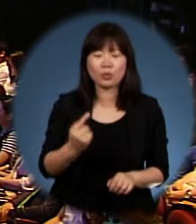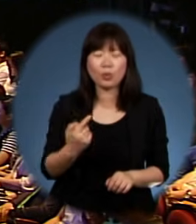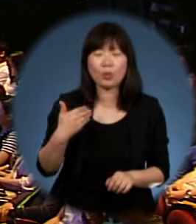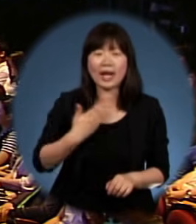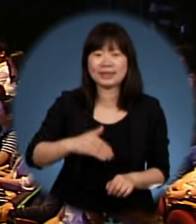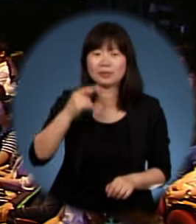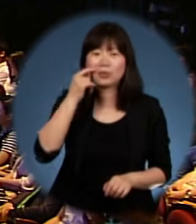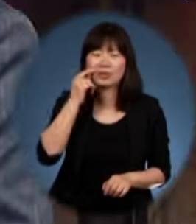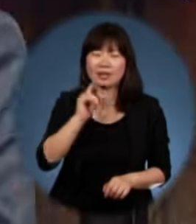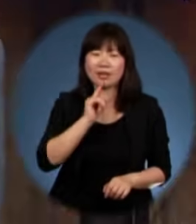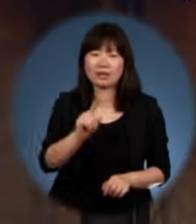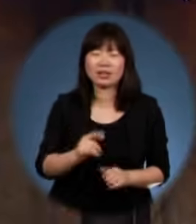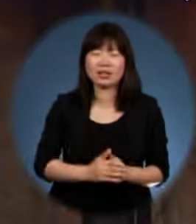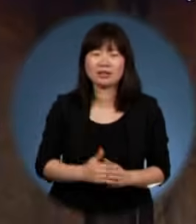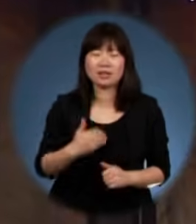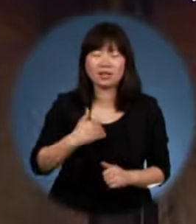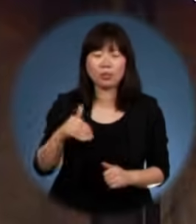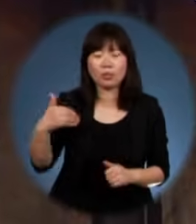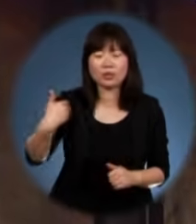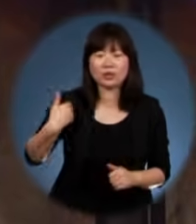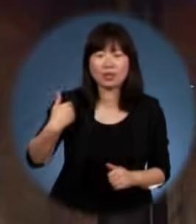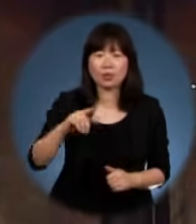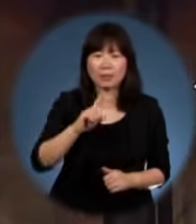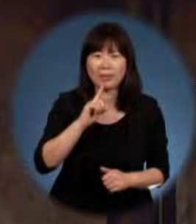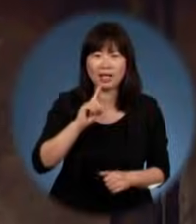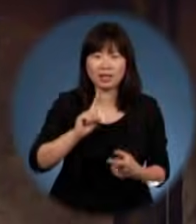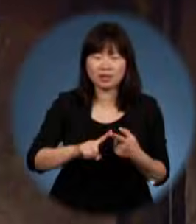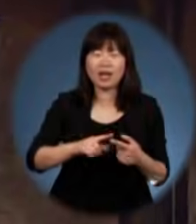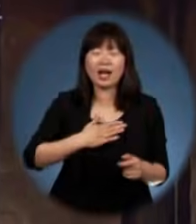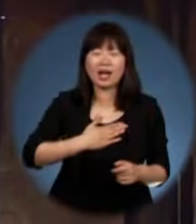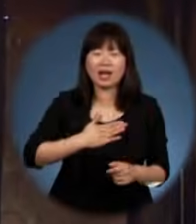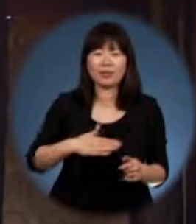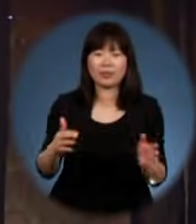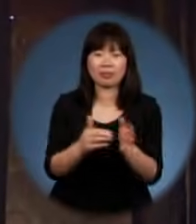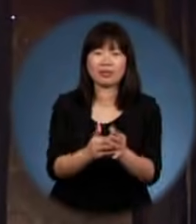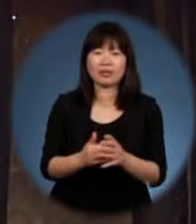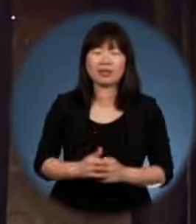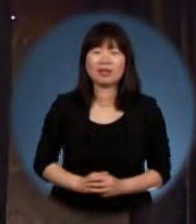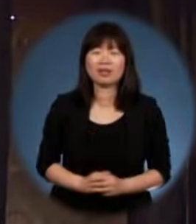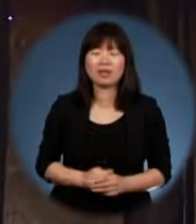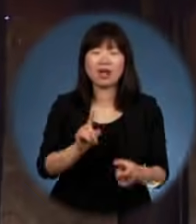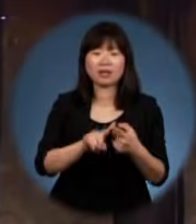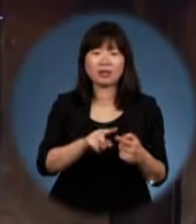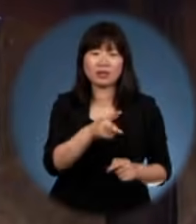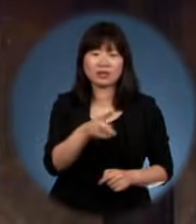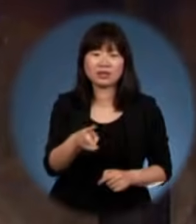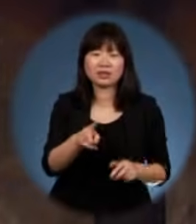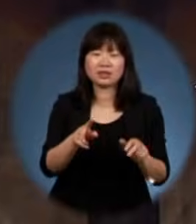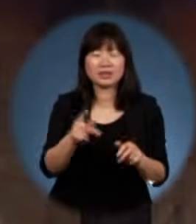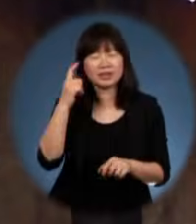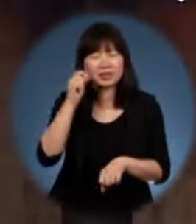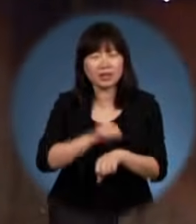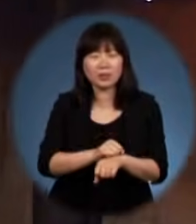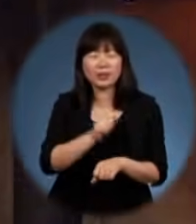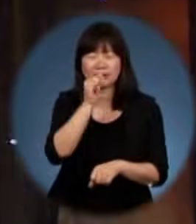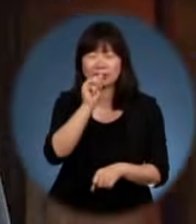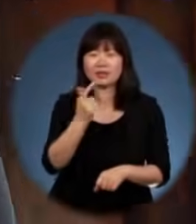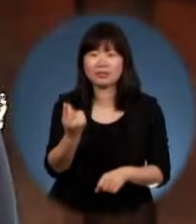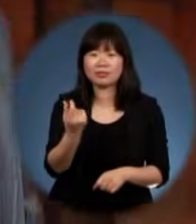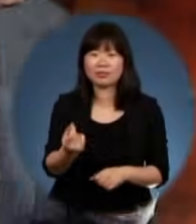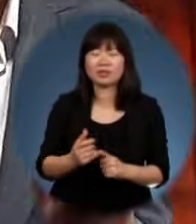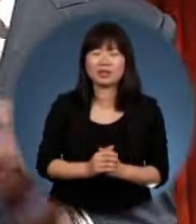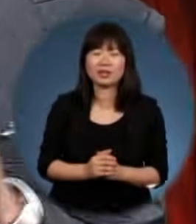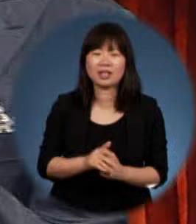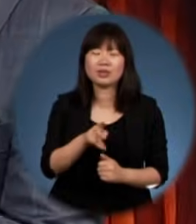못한다는 것입니다 내가 모른다는 것을 한다는 것이죠 그것이 지혜로운 것이라는 것입니다